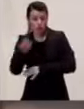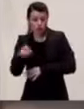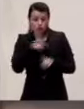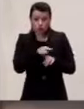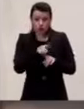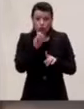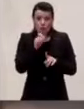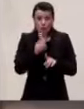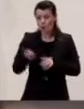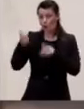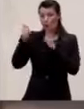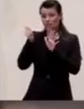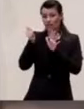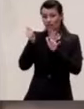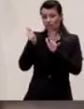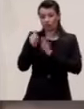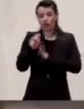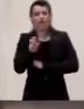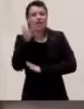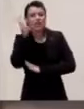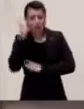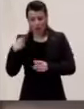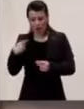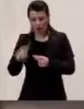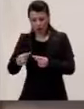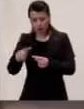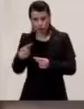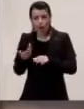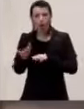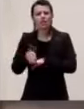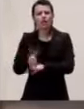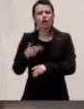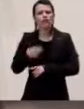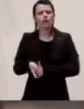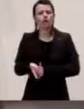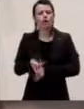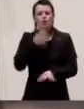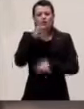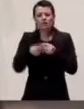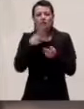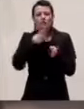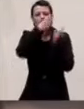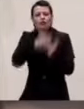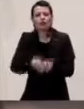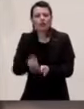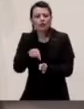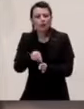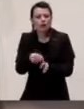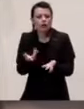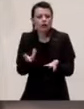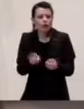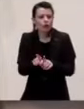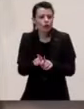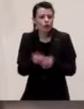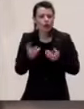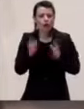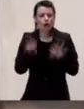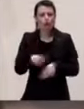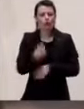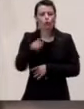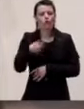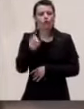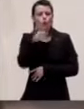30 marzo, quindi forse la delibera arriva in una fase, ora siamo all'1,1%, insomma.